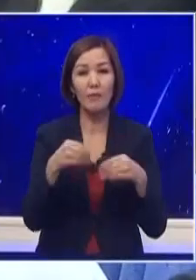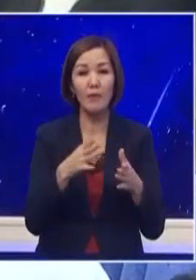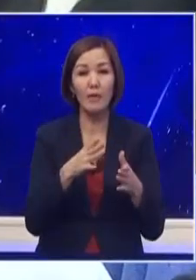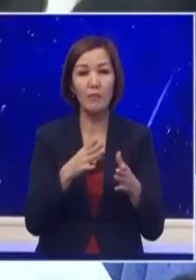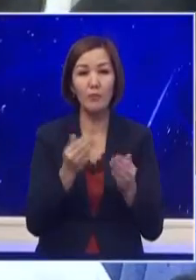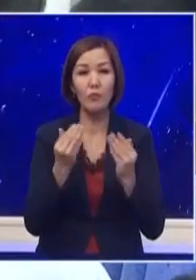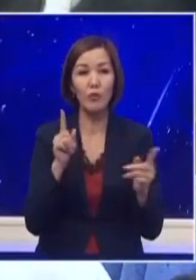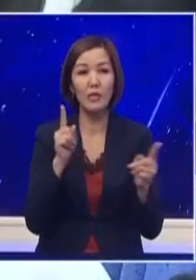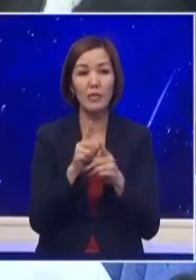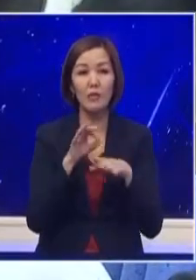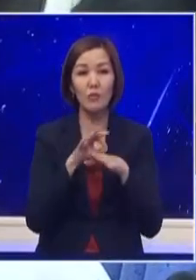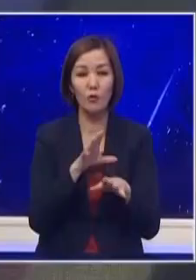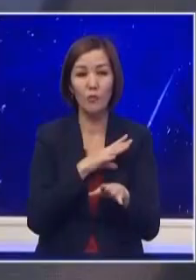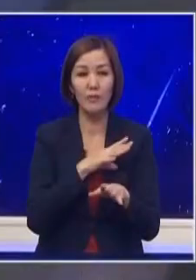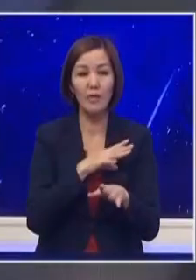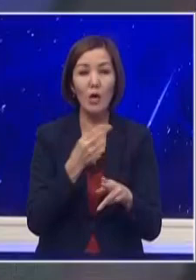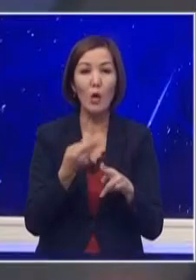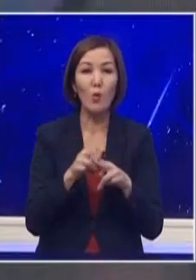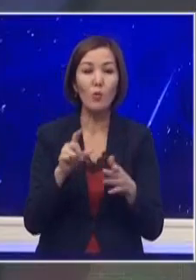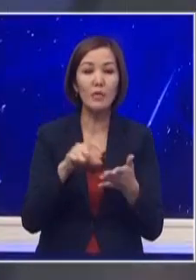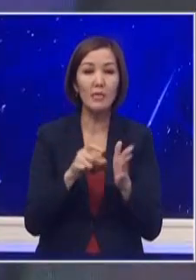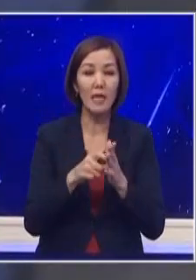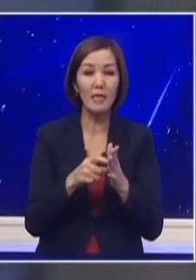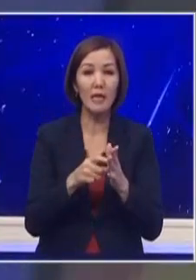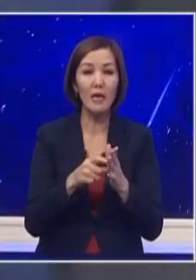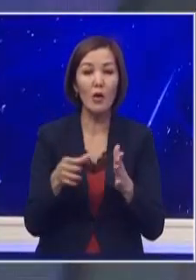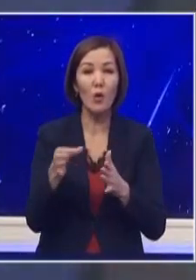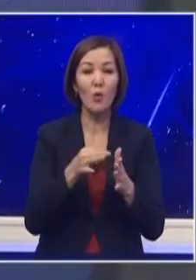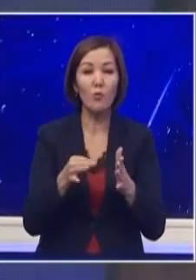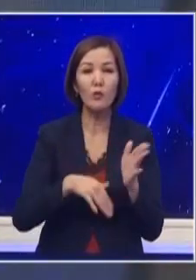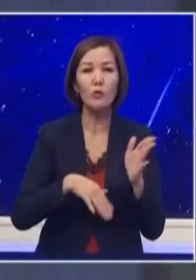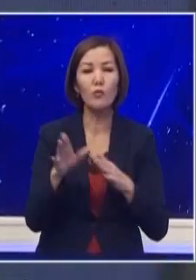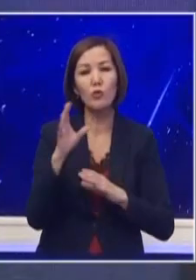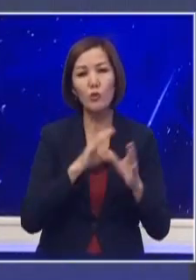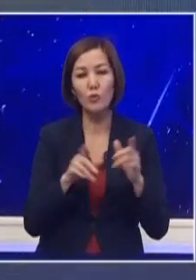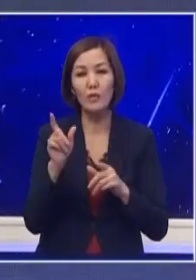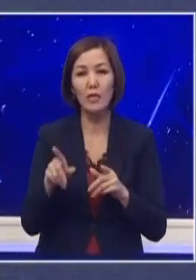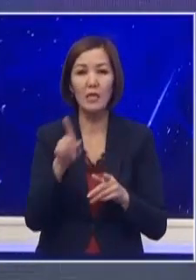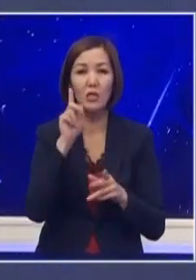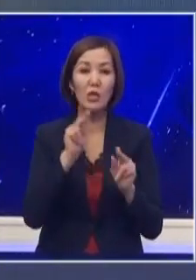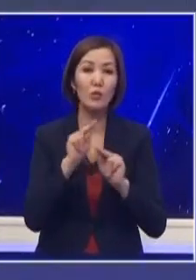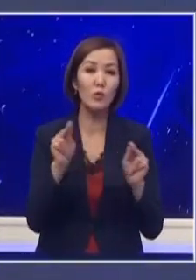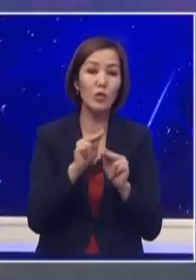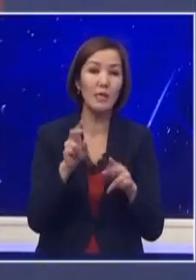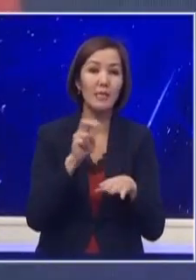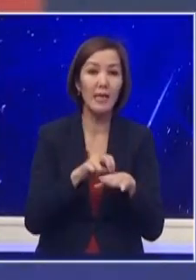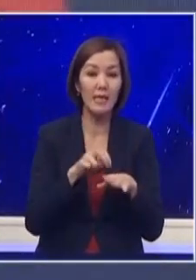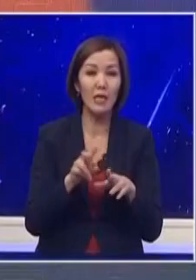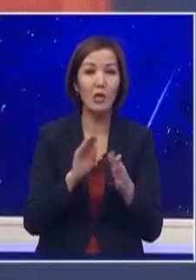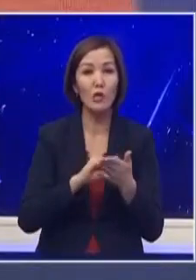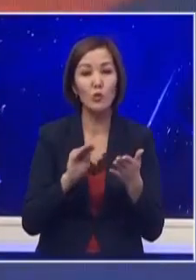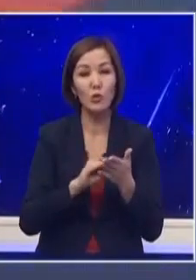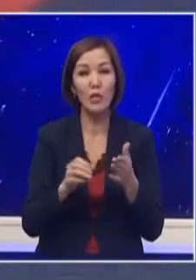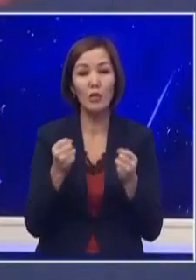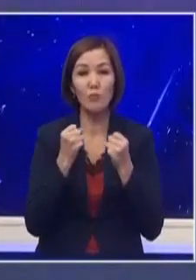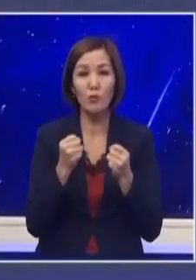жинап отырмыз. Осы залда облысымыз бойынша биылғы жылдың үздік студенті, үздік жас ұстазы, дәрігері, журналисті,